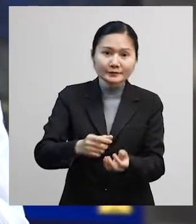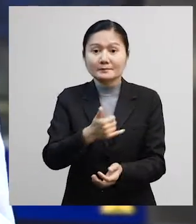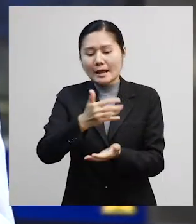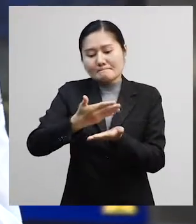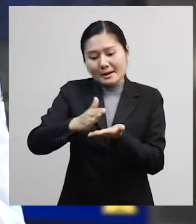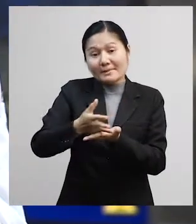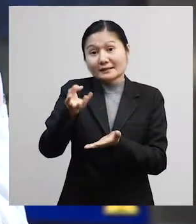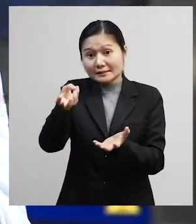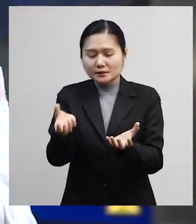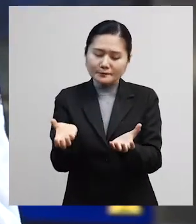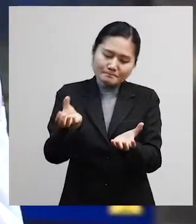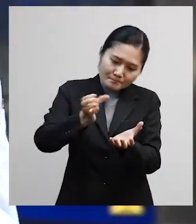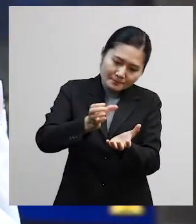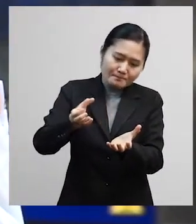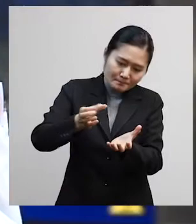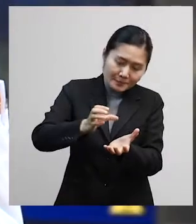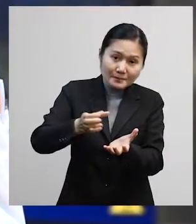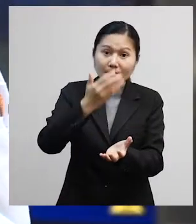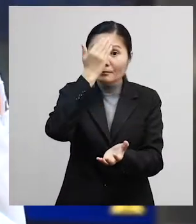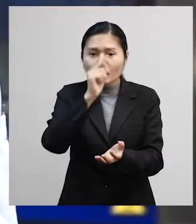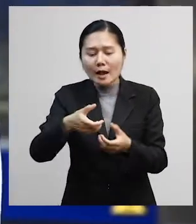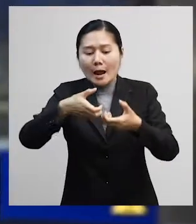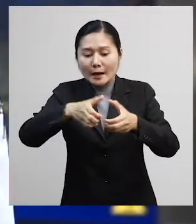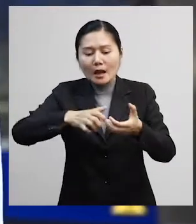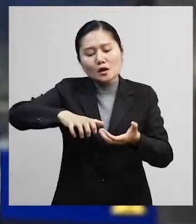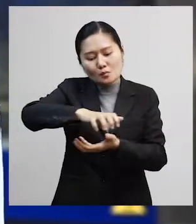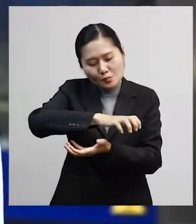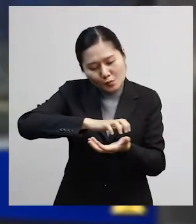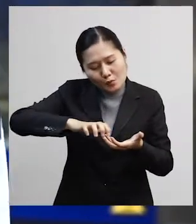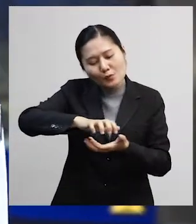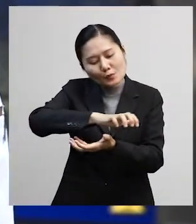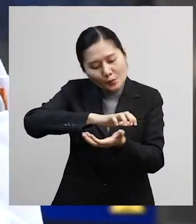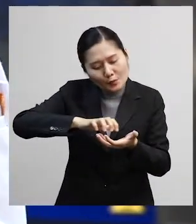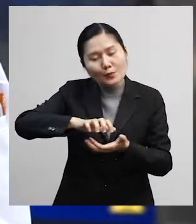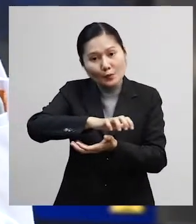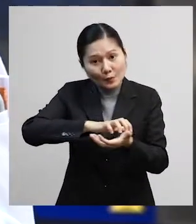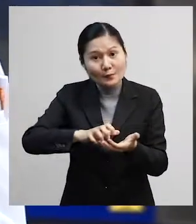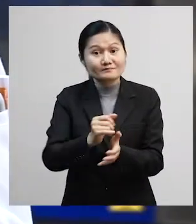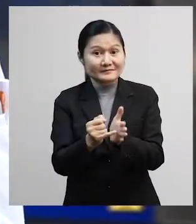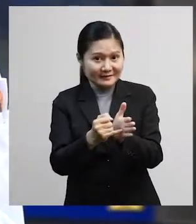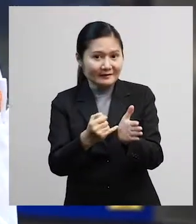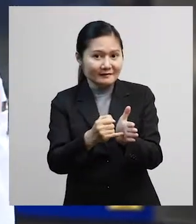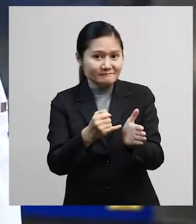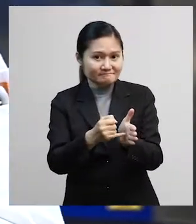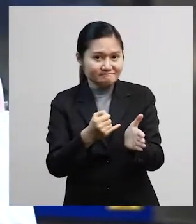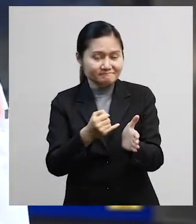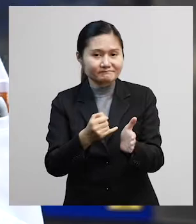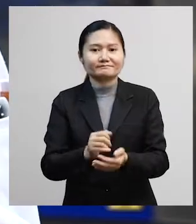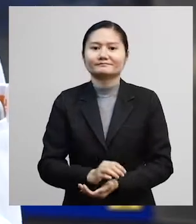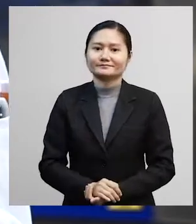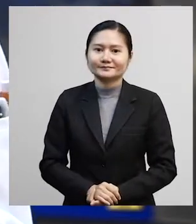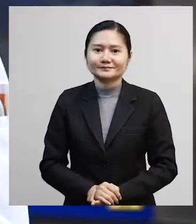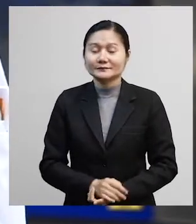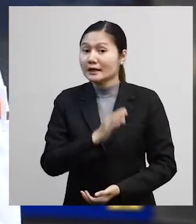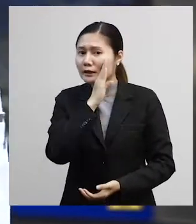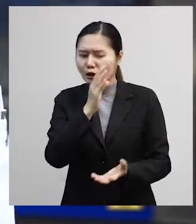แบ่งใส่ทีละน้อยนะคะจะช่วยให้ไข่เนี่ยเข้ากันดีกับส่วนผสมก่อนหน้าได้ง่ายขึ้นนะ